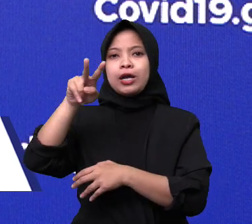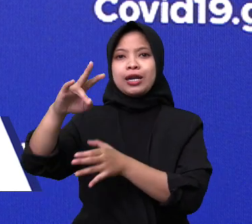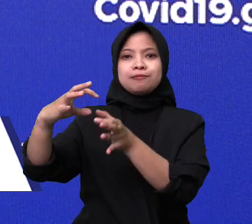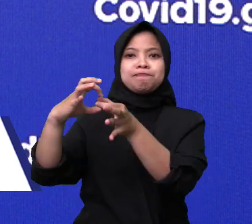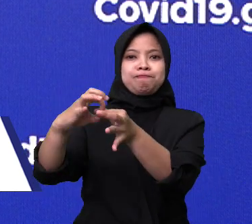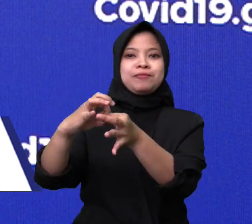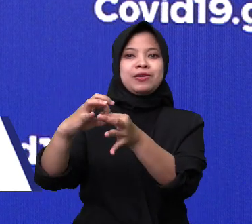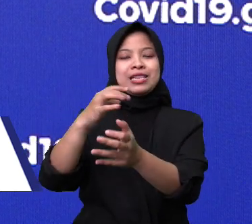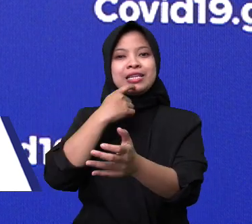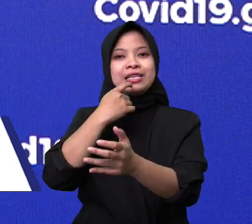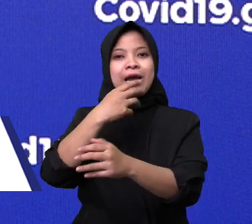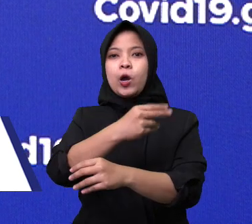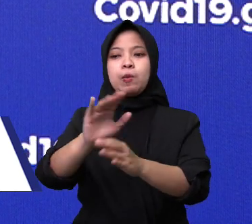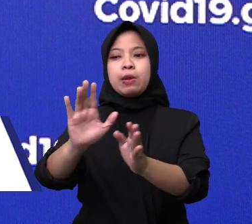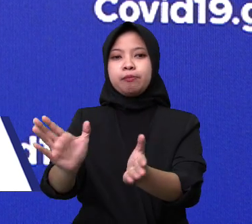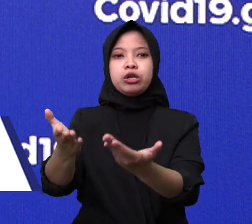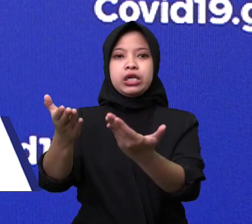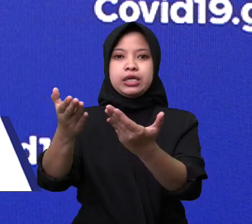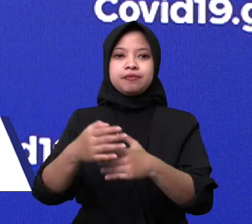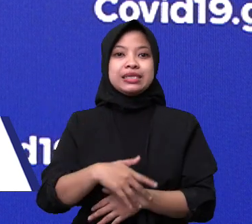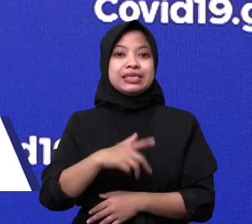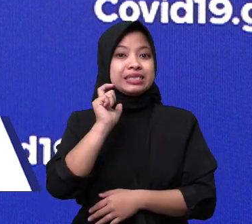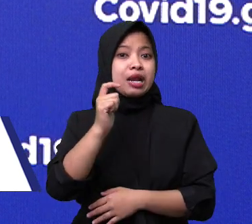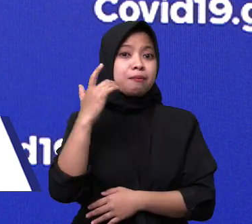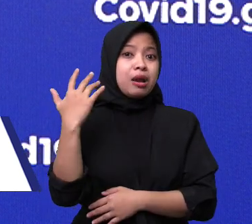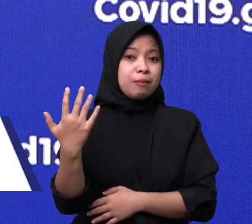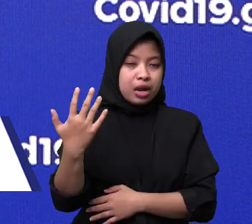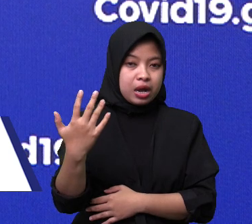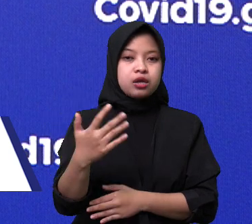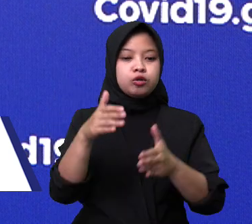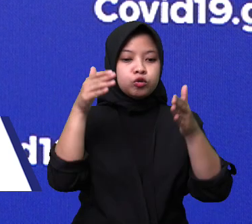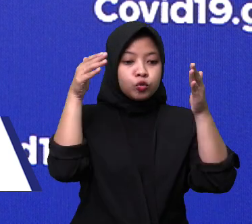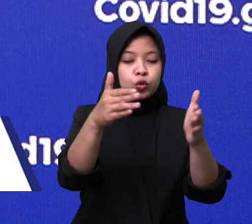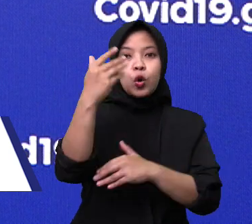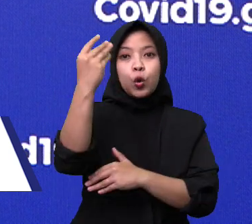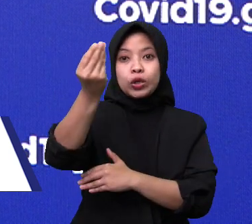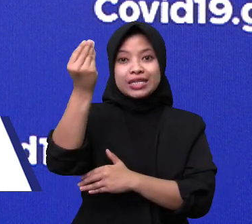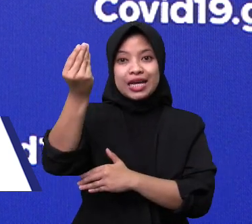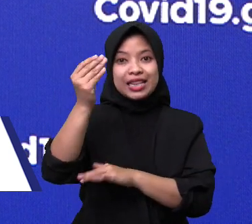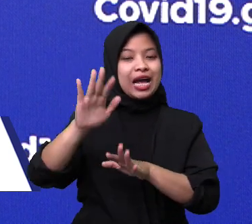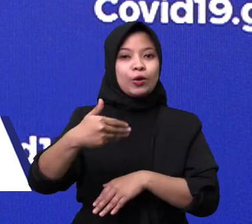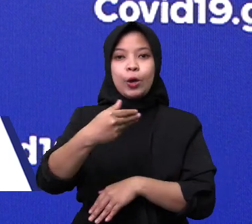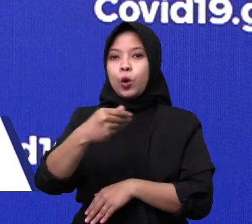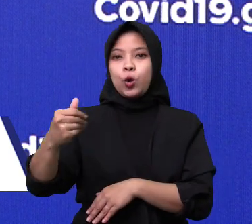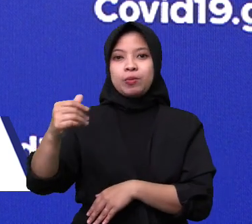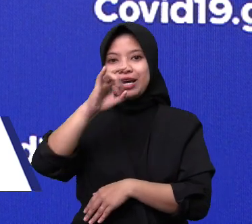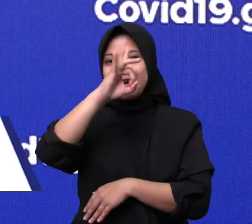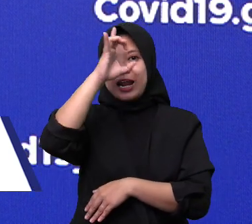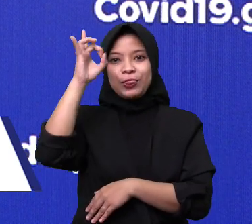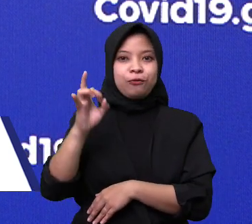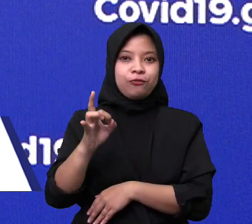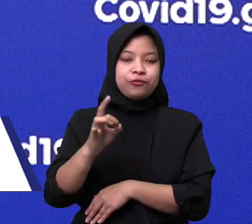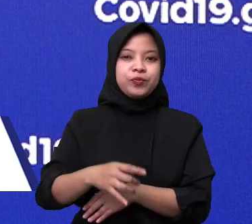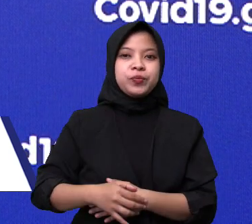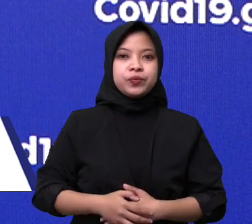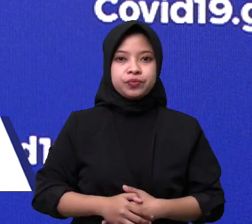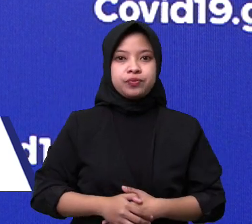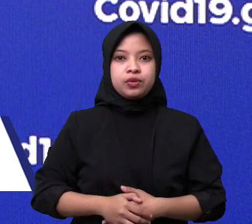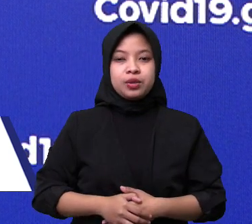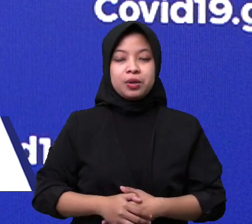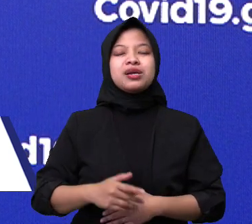dalam upaya pemulihan ekonomi, salah satunya melalui sektor pariwisata dan ekonomi kreatif. Mengingat